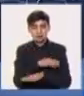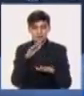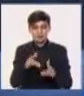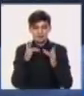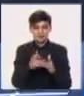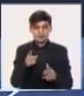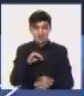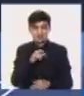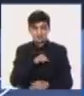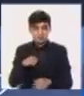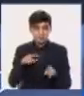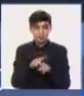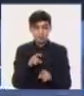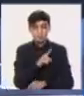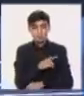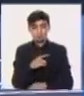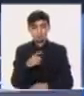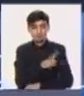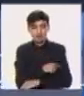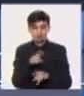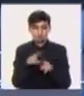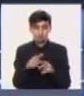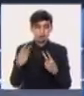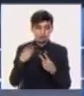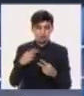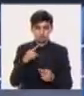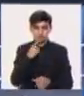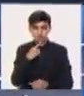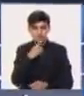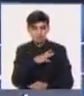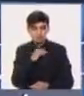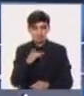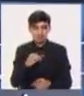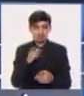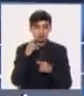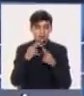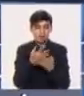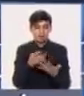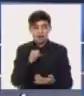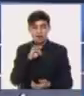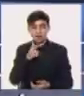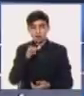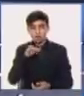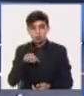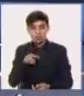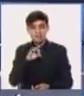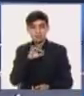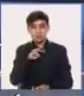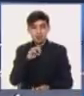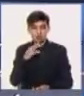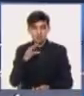төсегіне жатқызылғанның өзінде ақ халаттылардың назарына ілігу қиын дейді. Арнамызға осылай деп шағымданған Айгүл Имашева екі